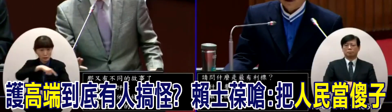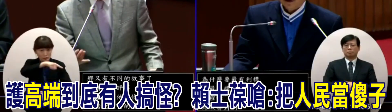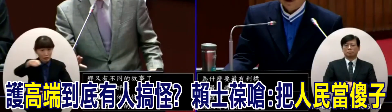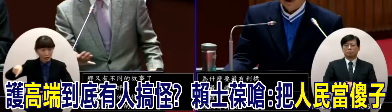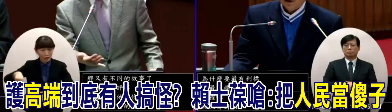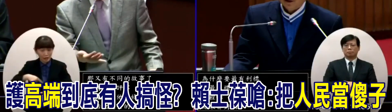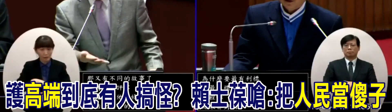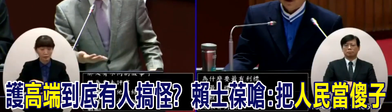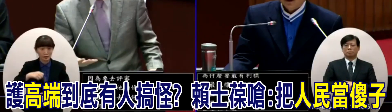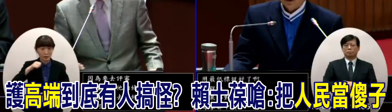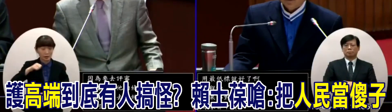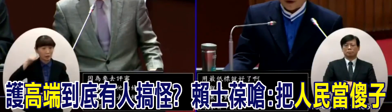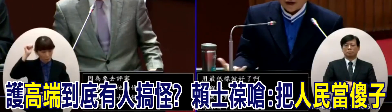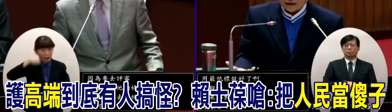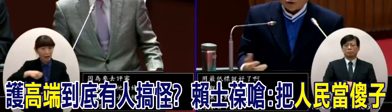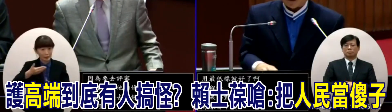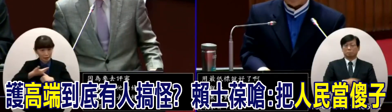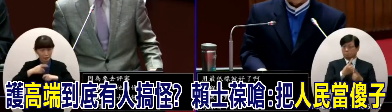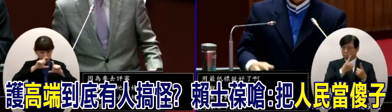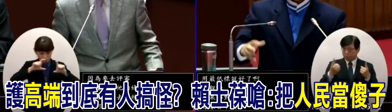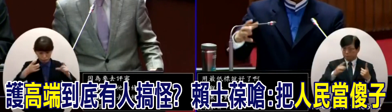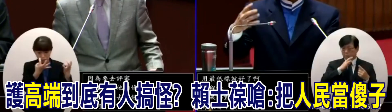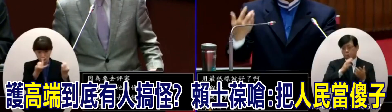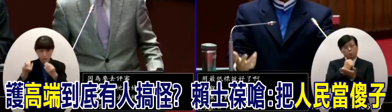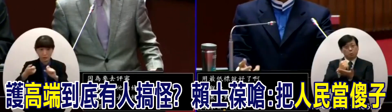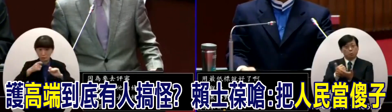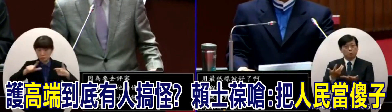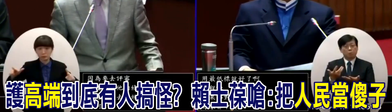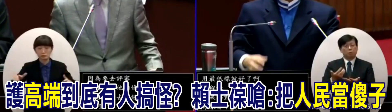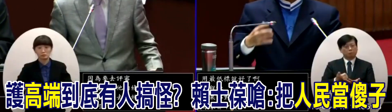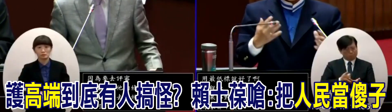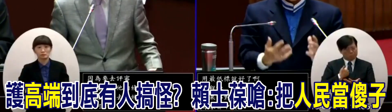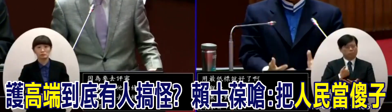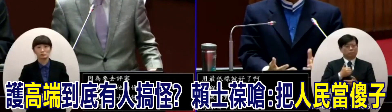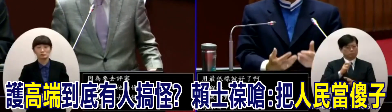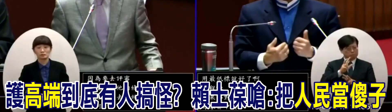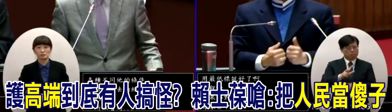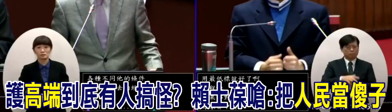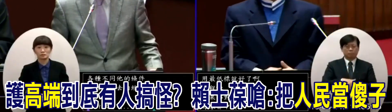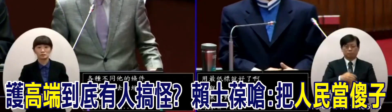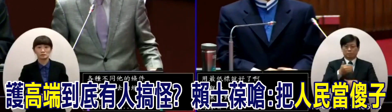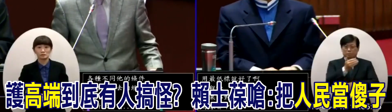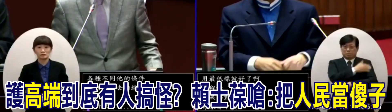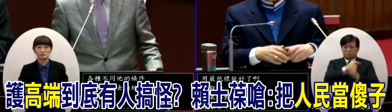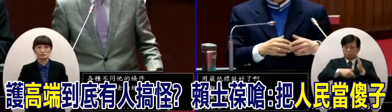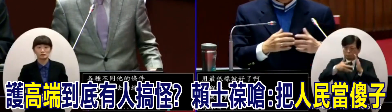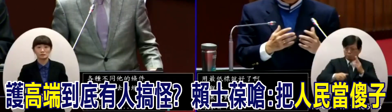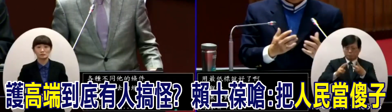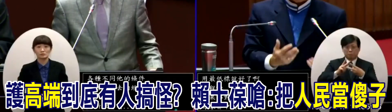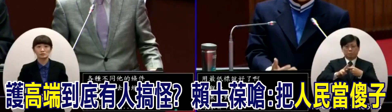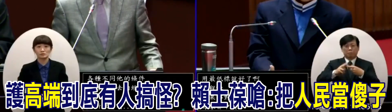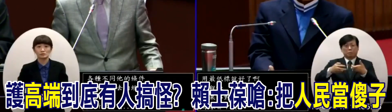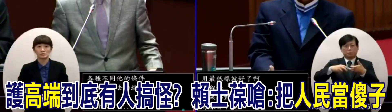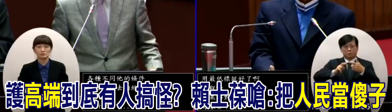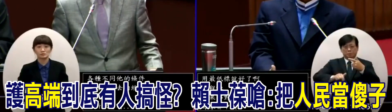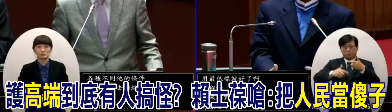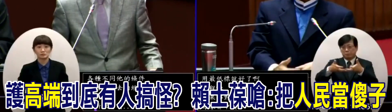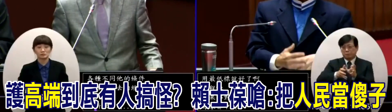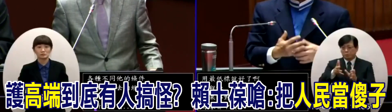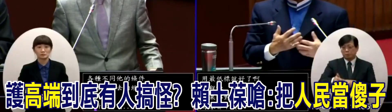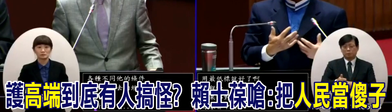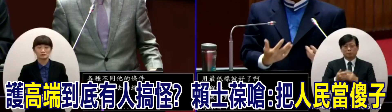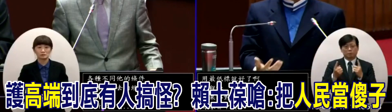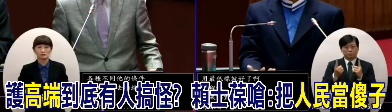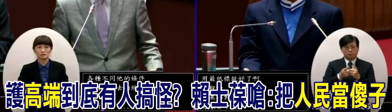下数量就是这个样子。 每一家中奖，结果真的，陈建仁院长、薛仁远部长